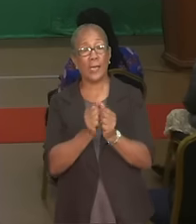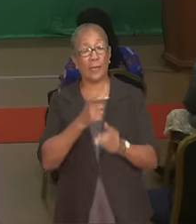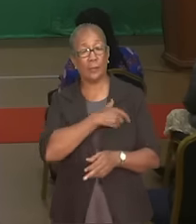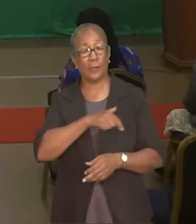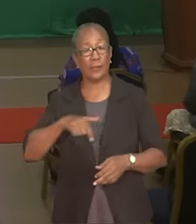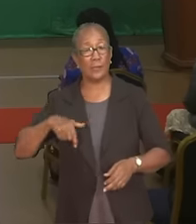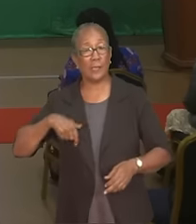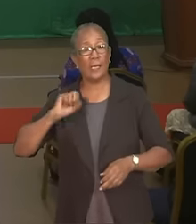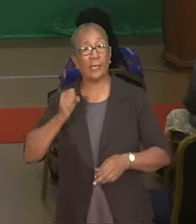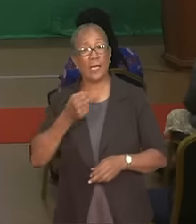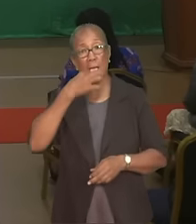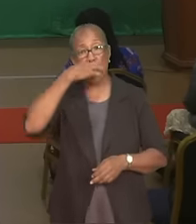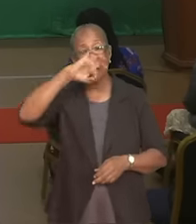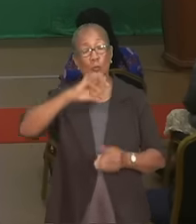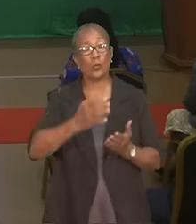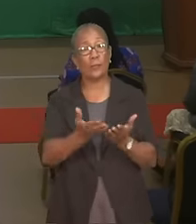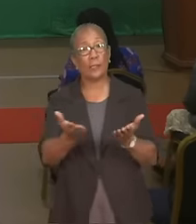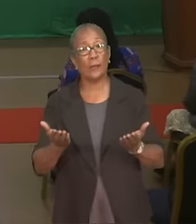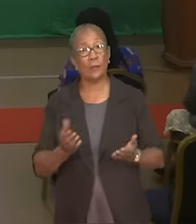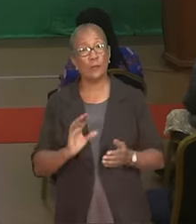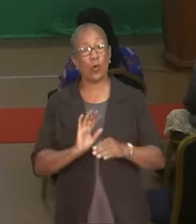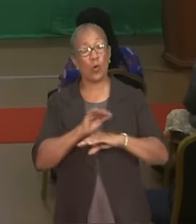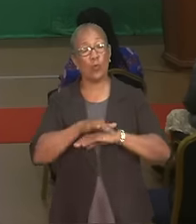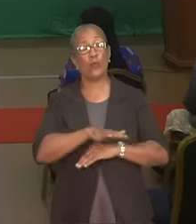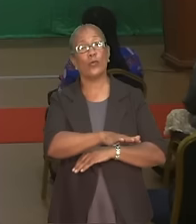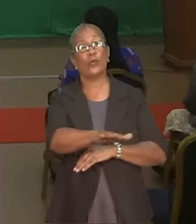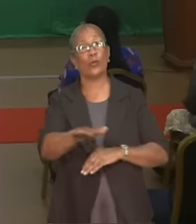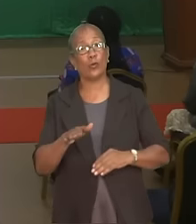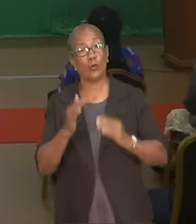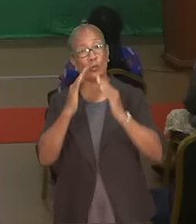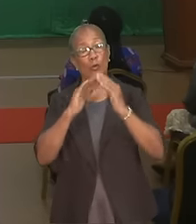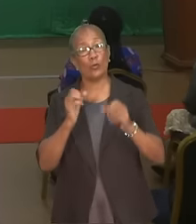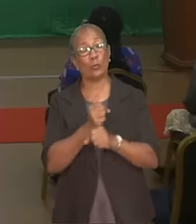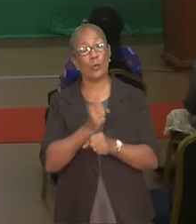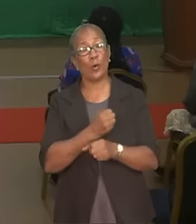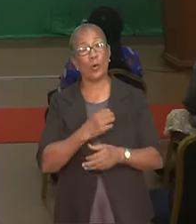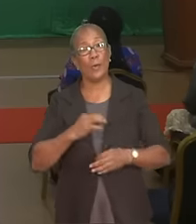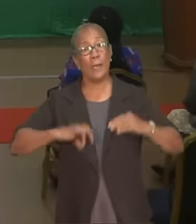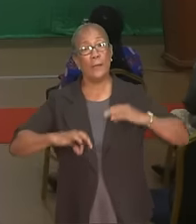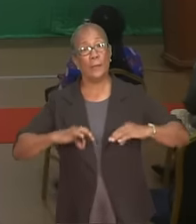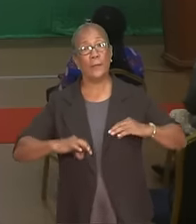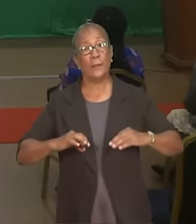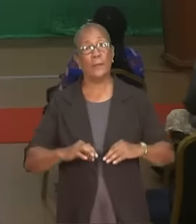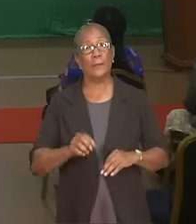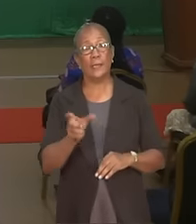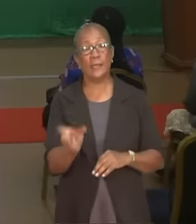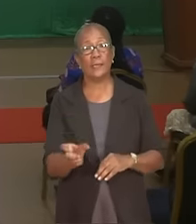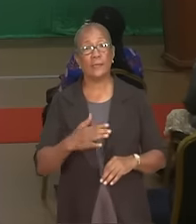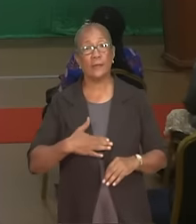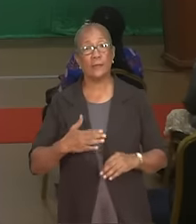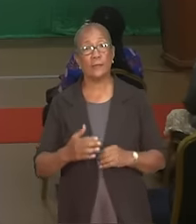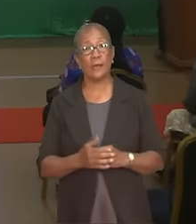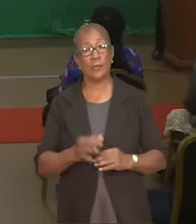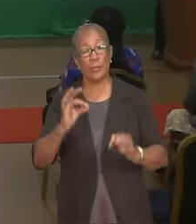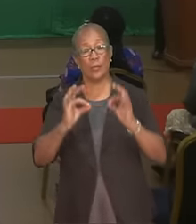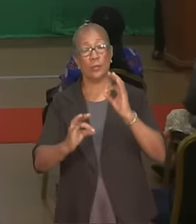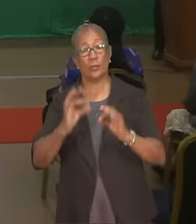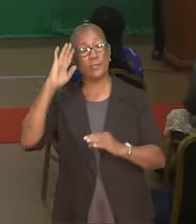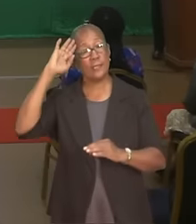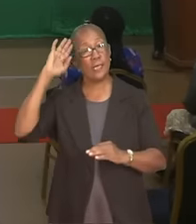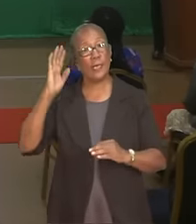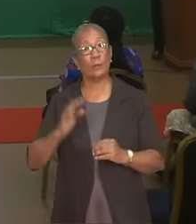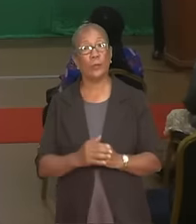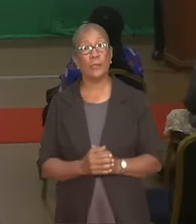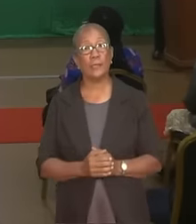daarop antwoord geven? Een vraag voor de minister van Justitie en Politie